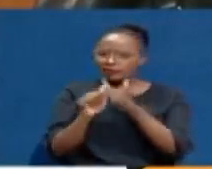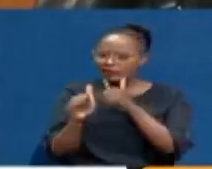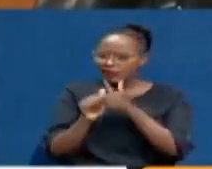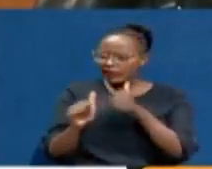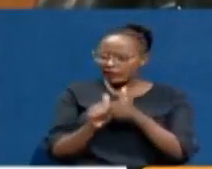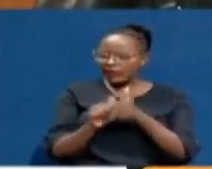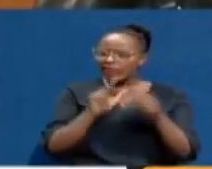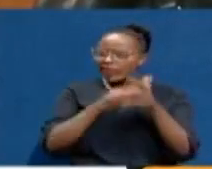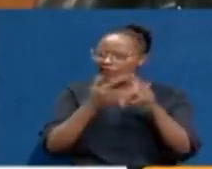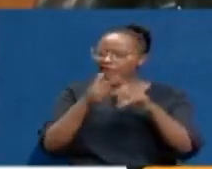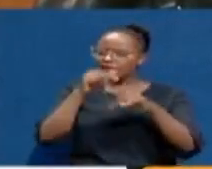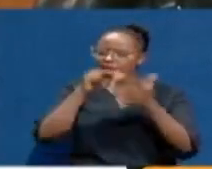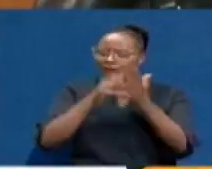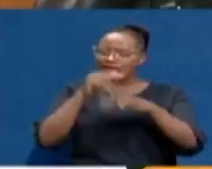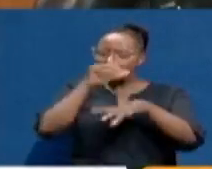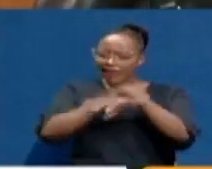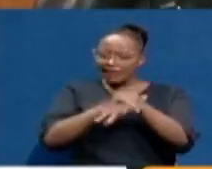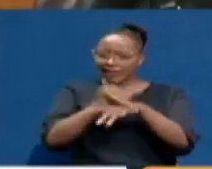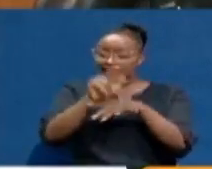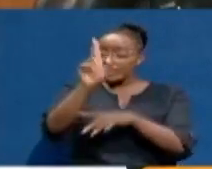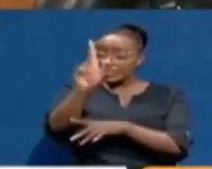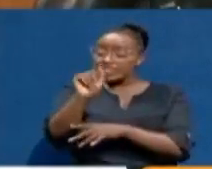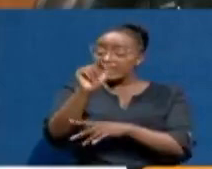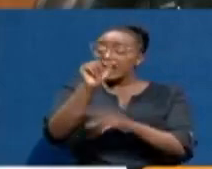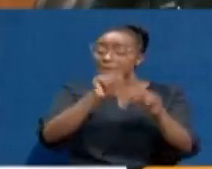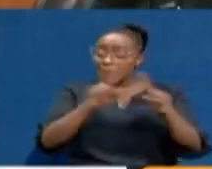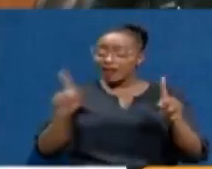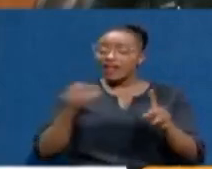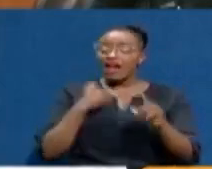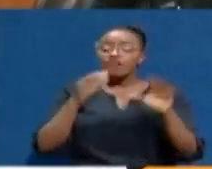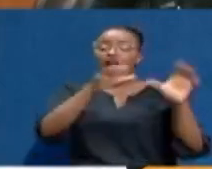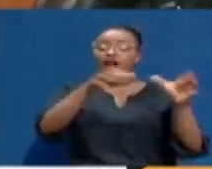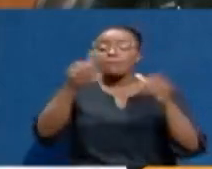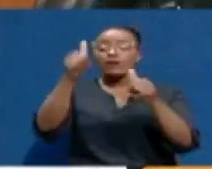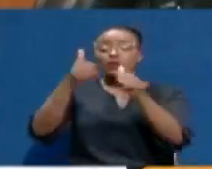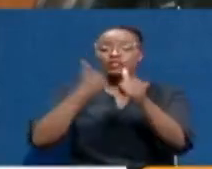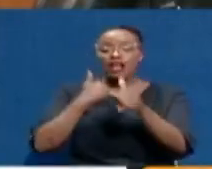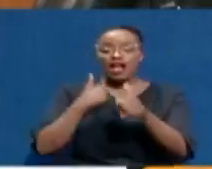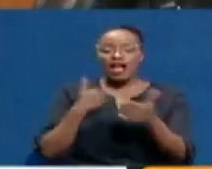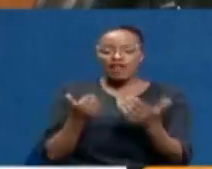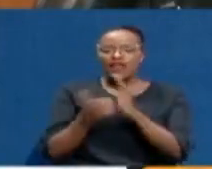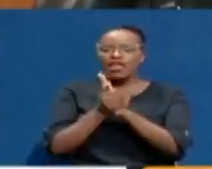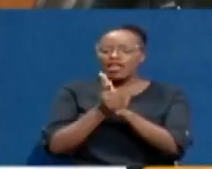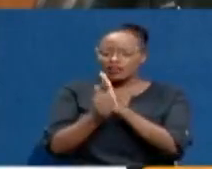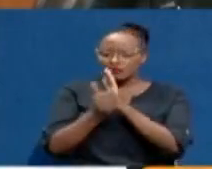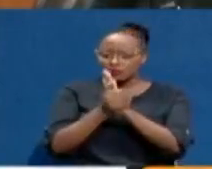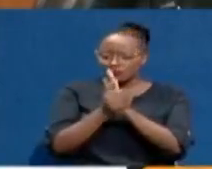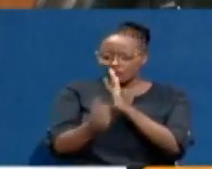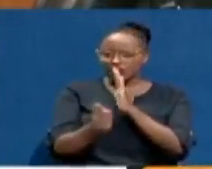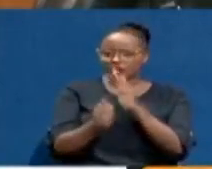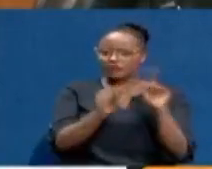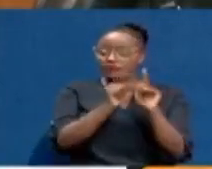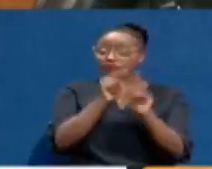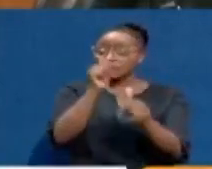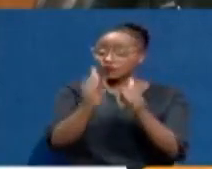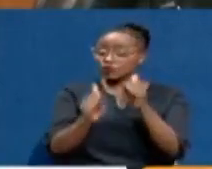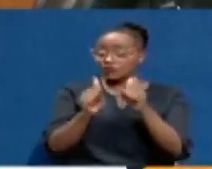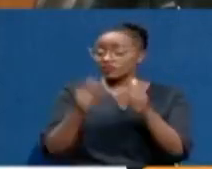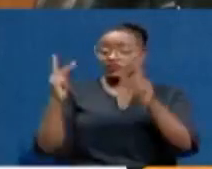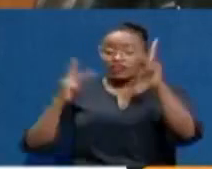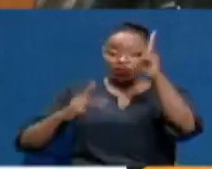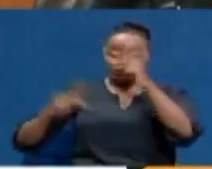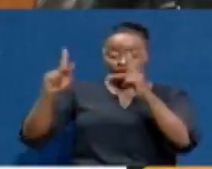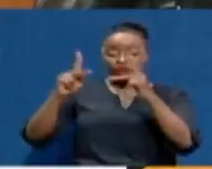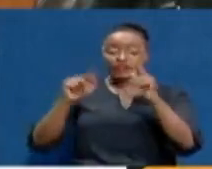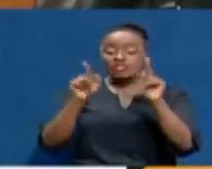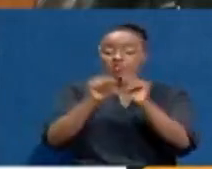produce, is getting such kind of a tender. And yet we have companies which they have expertise, which they are